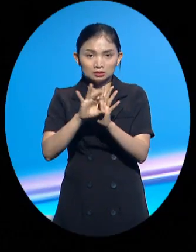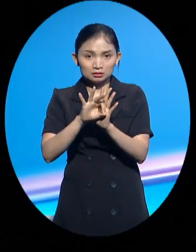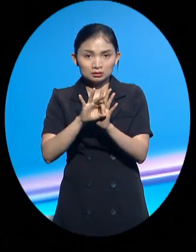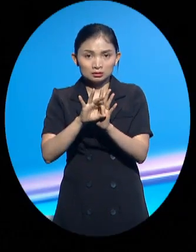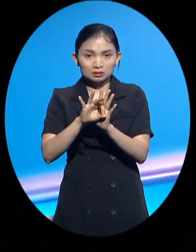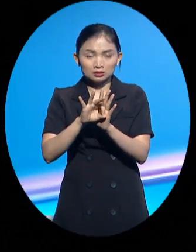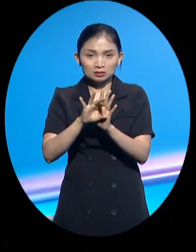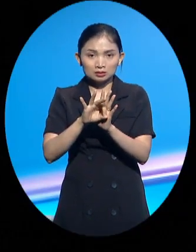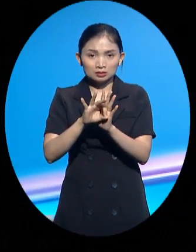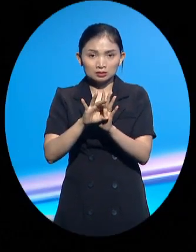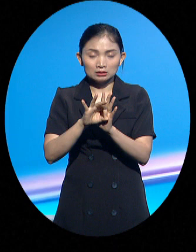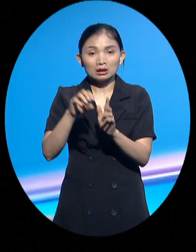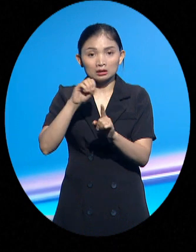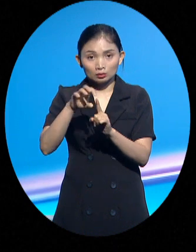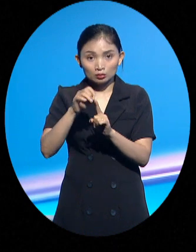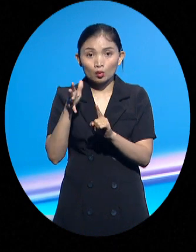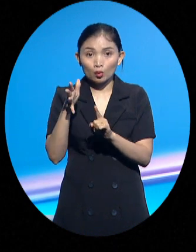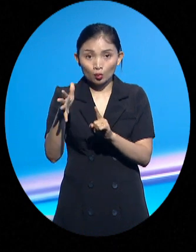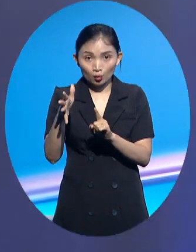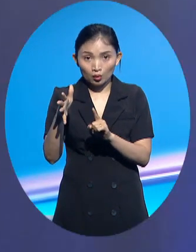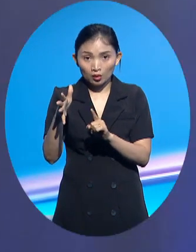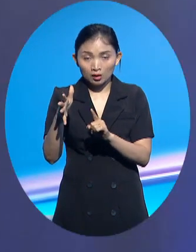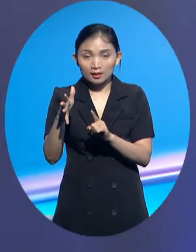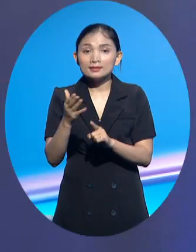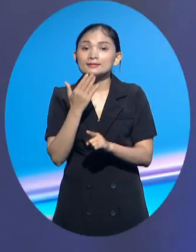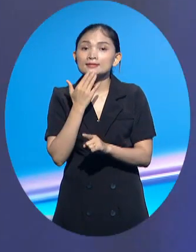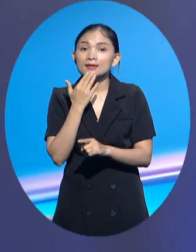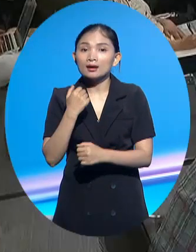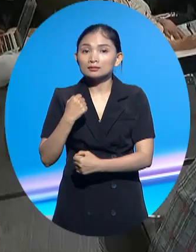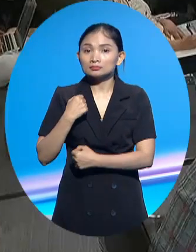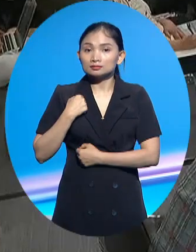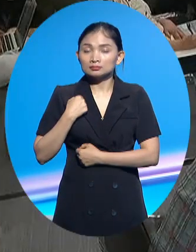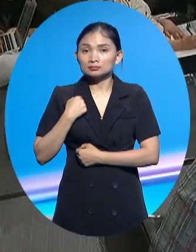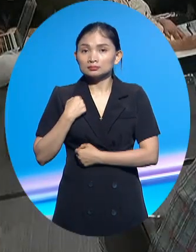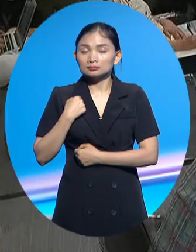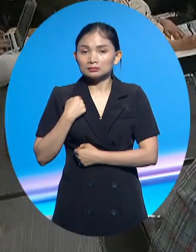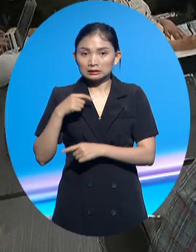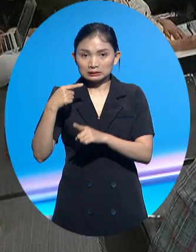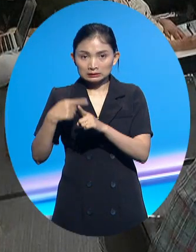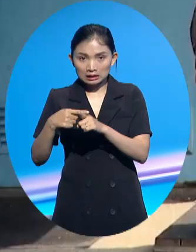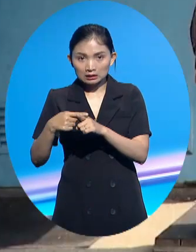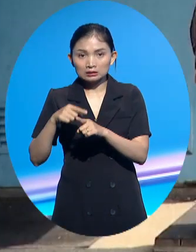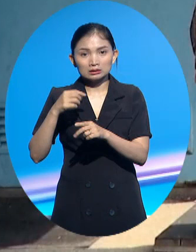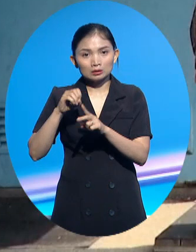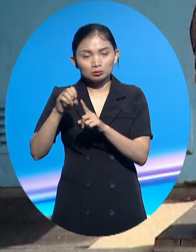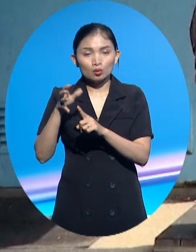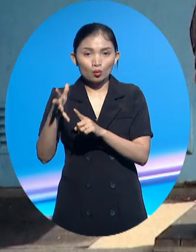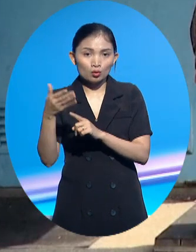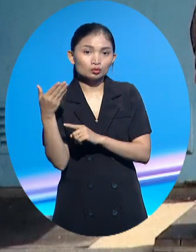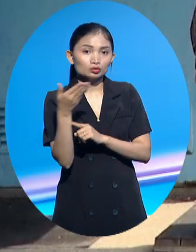liên hiệp quốc về việc cung cấp thông tin của binh nhì traviskins nhưng bình dưỡng đã không cung cấp thông tin chi tiết